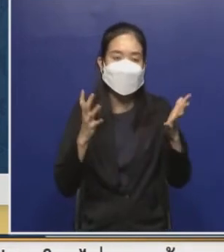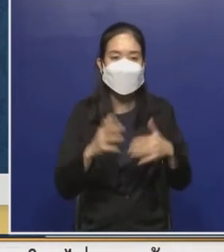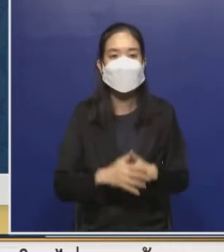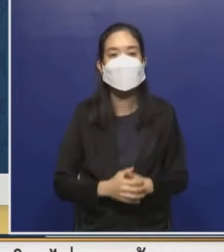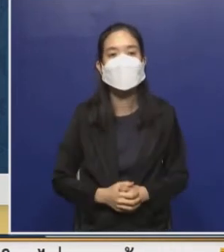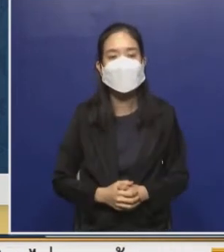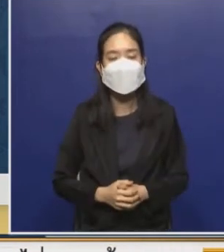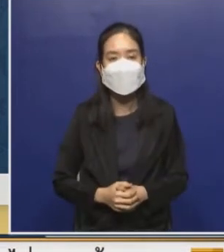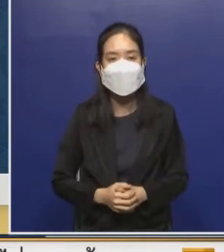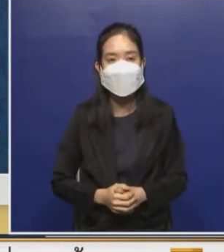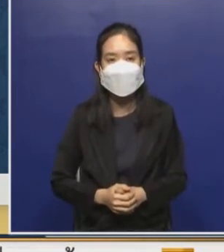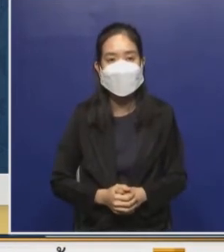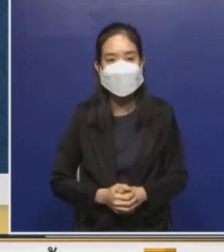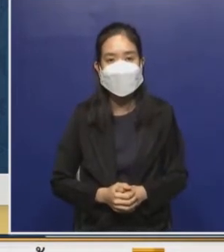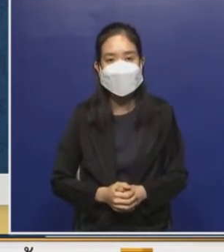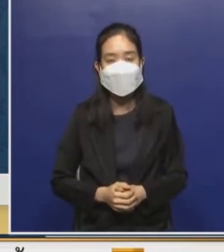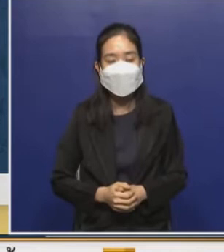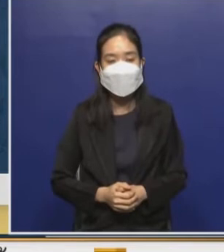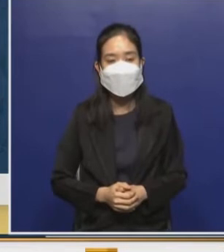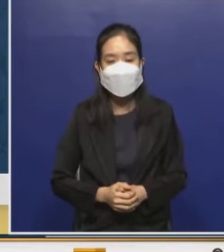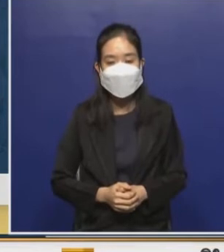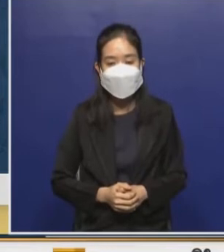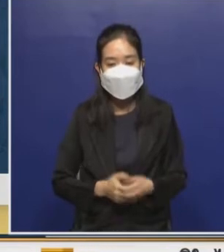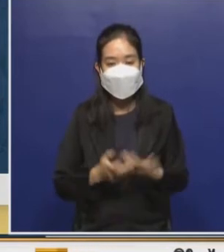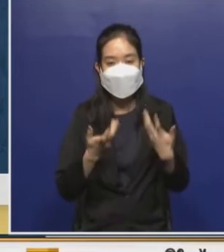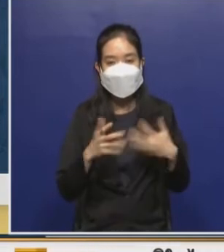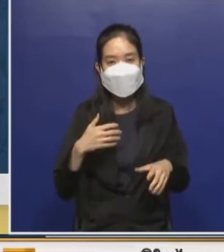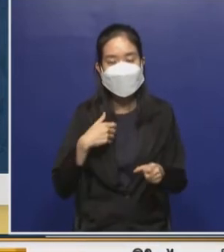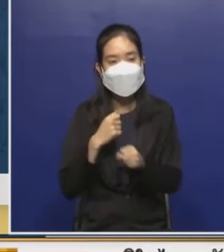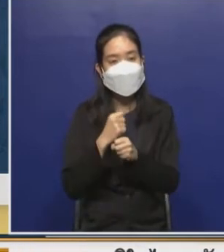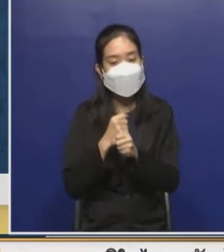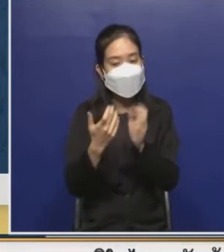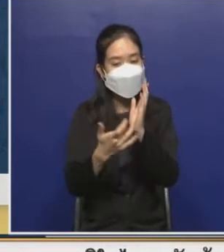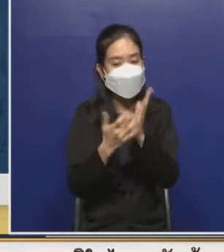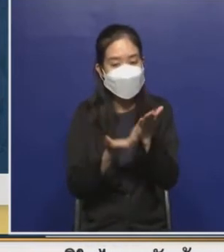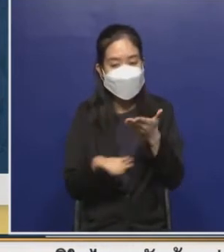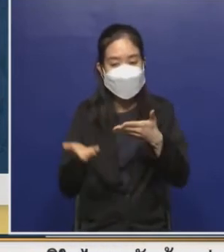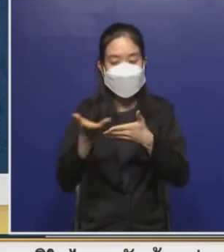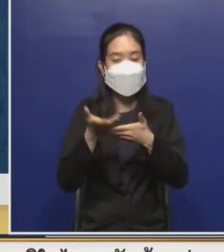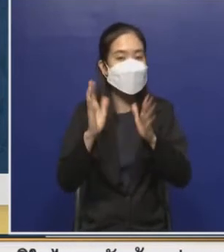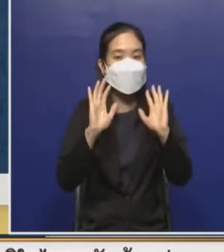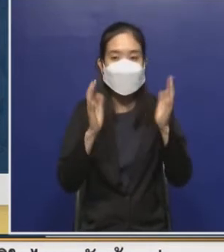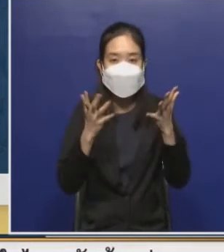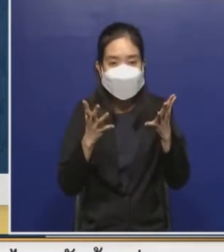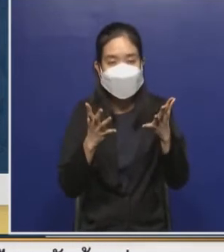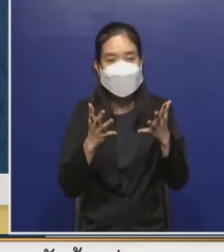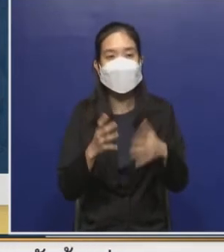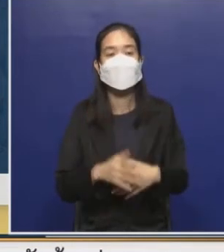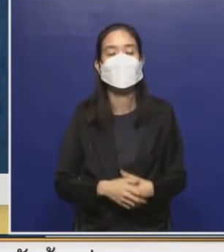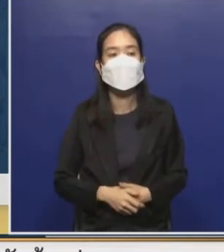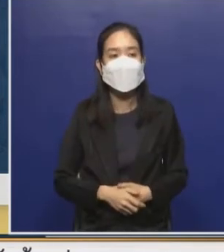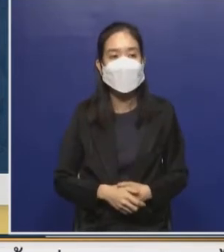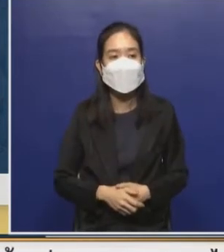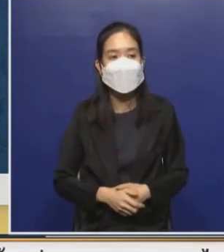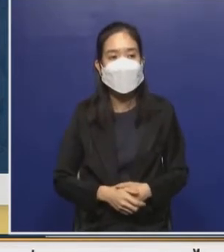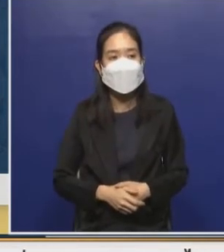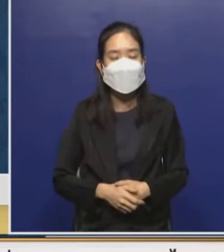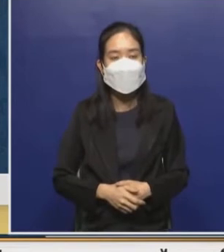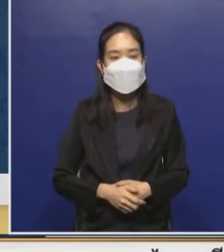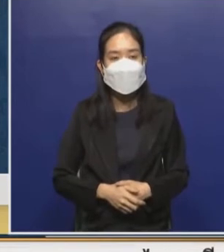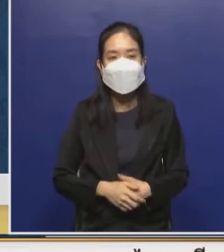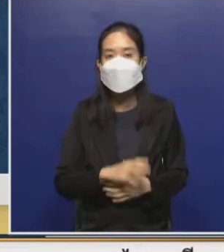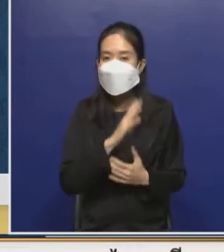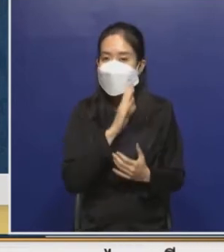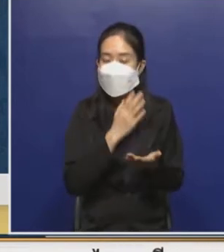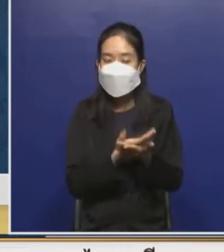งงานฝมือไม่ไดรการยกระดับในดานเทคโนโยีแต่อย่างใดในดานทุนครับการเข้า